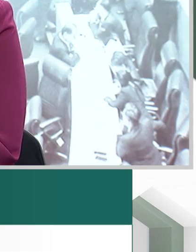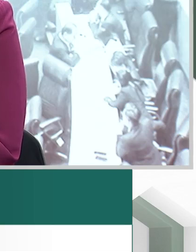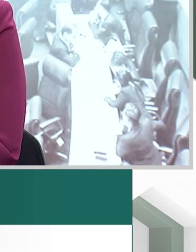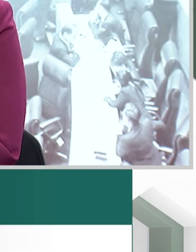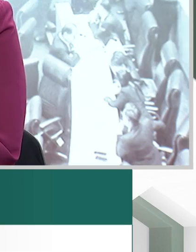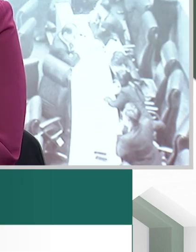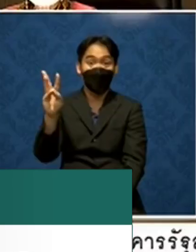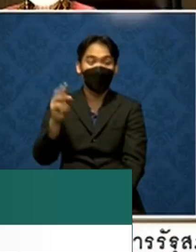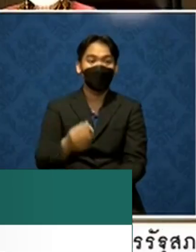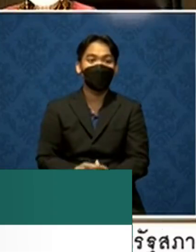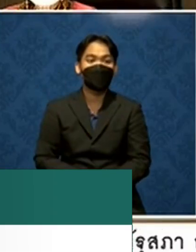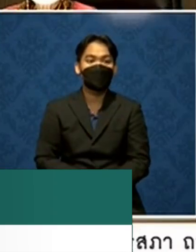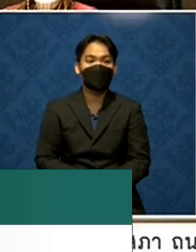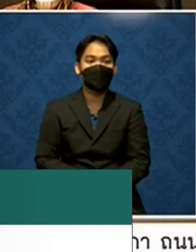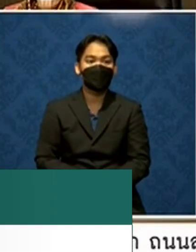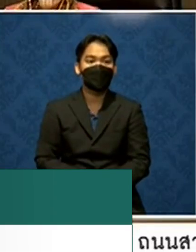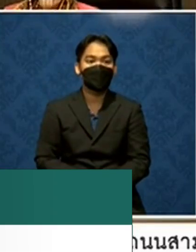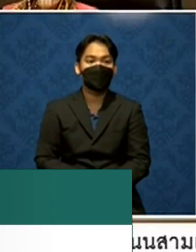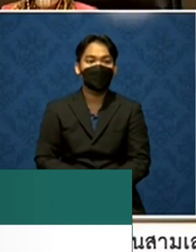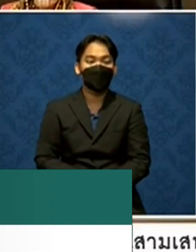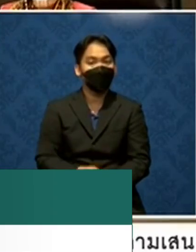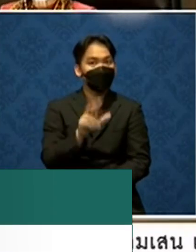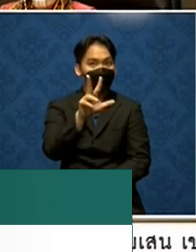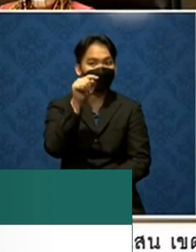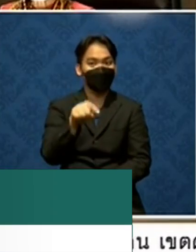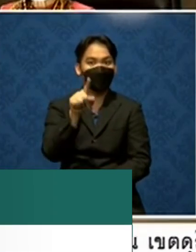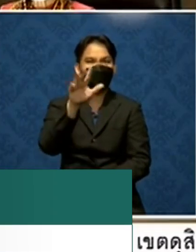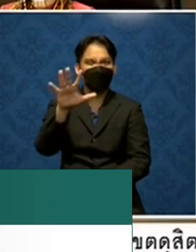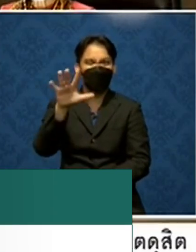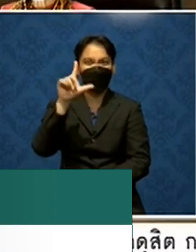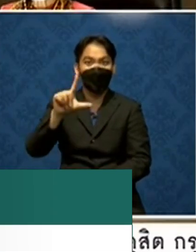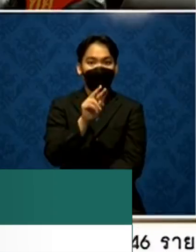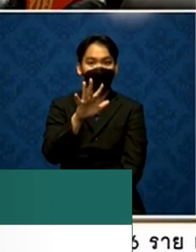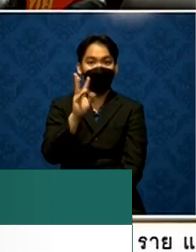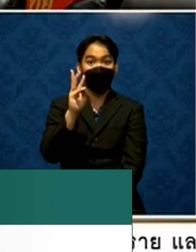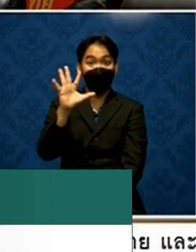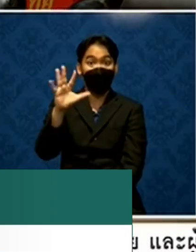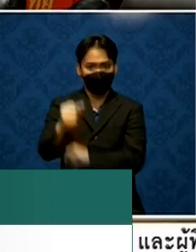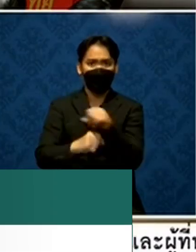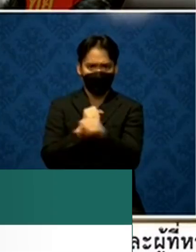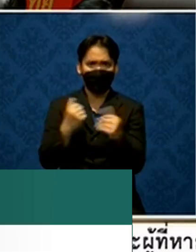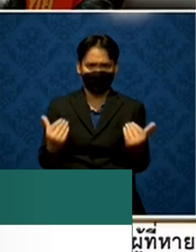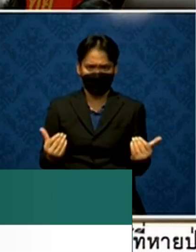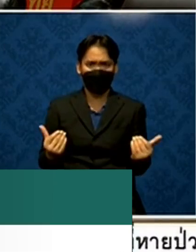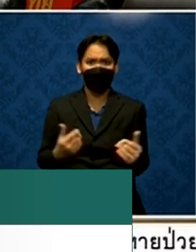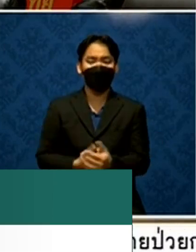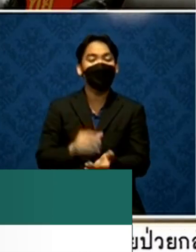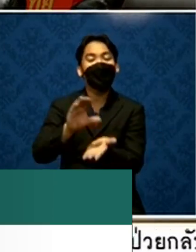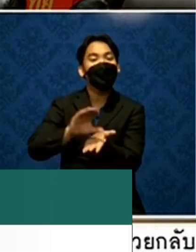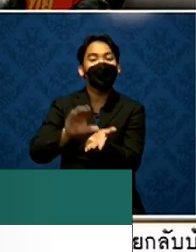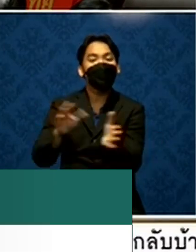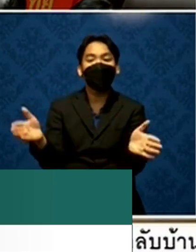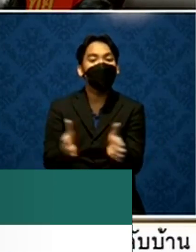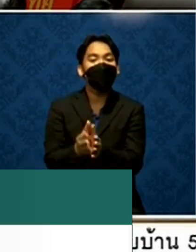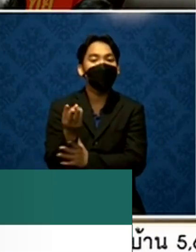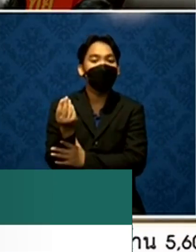ที่มีการคัดเลือกบริษัทไปนะครับแล้วก็ผมเนี่ยเป็นคนท้วงติงในเรื่อง